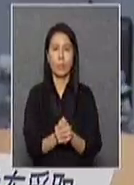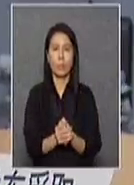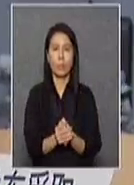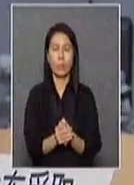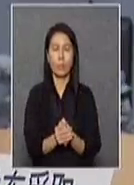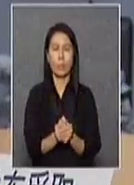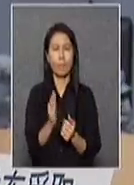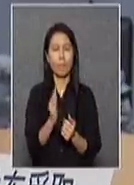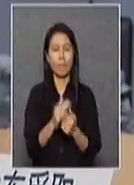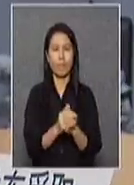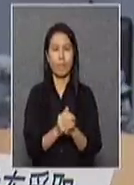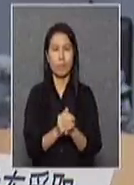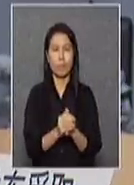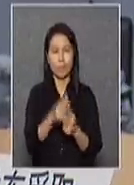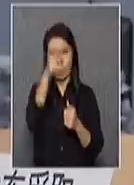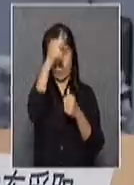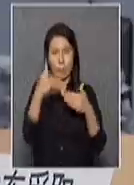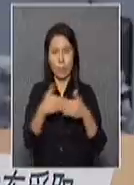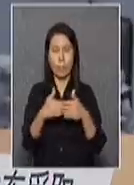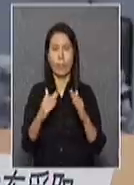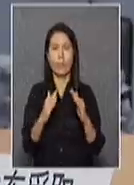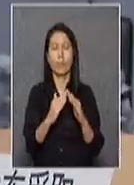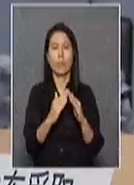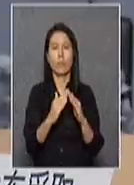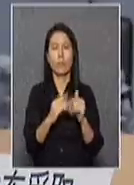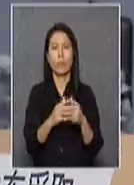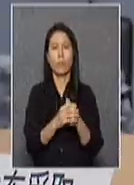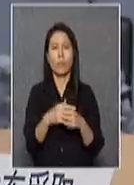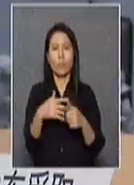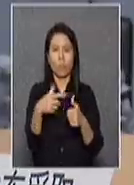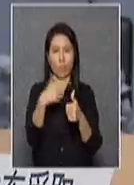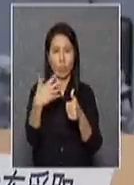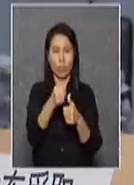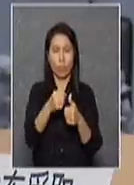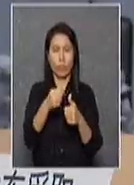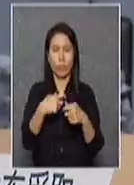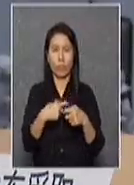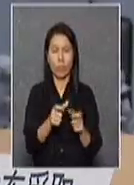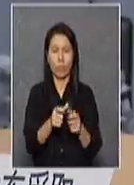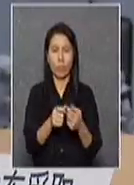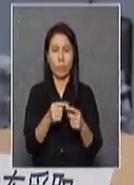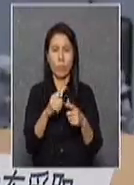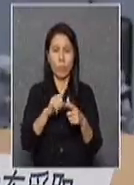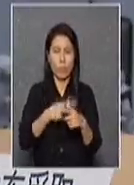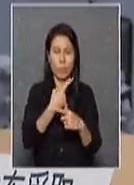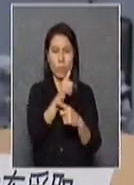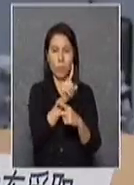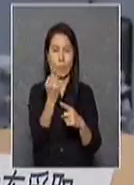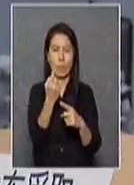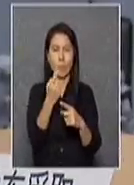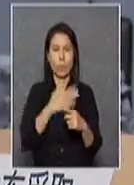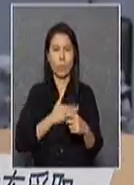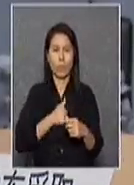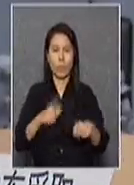約相當於運輸及房屋局局長薪金起薪點的十一個月的預算開